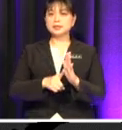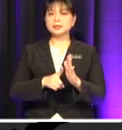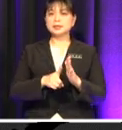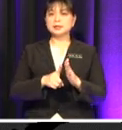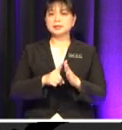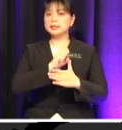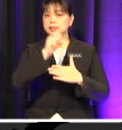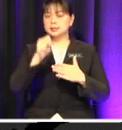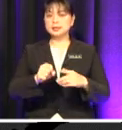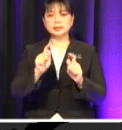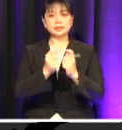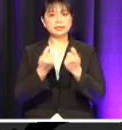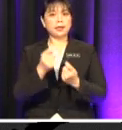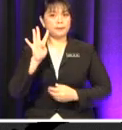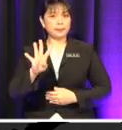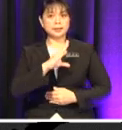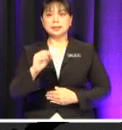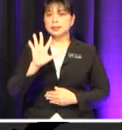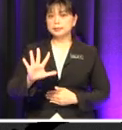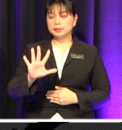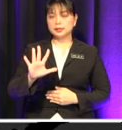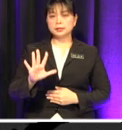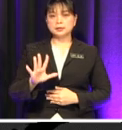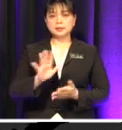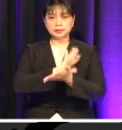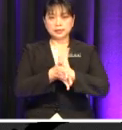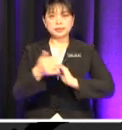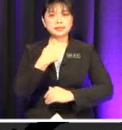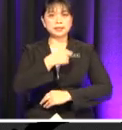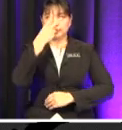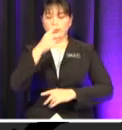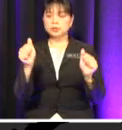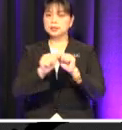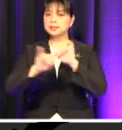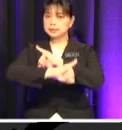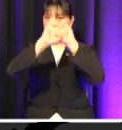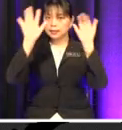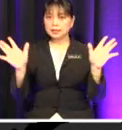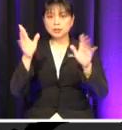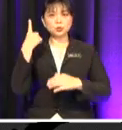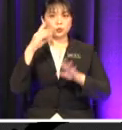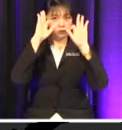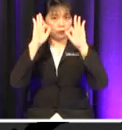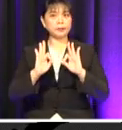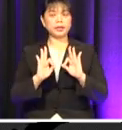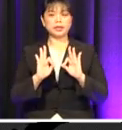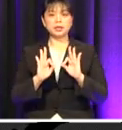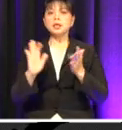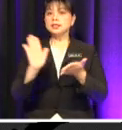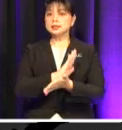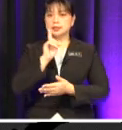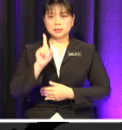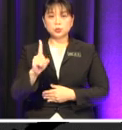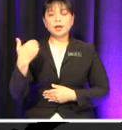pada 3 tempat dan tingkatan 5 jadi kita lihat dengan jelas dahulu formatnya Oke kertas 1